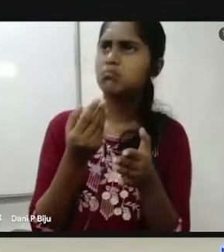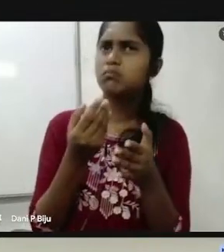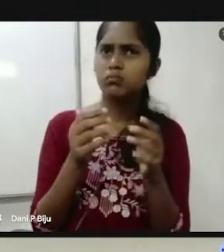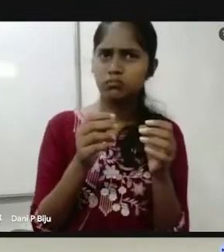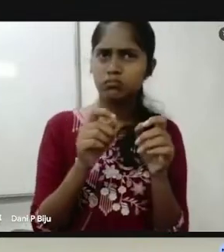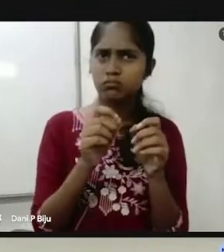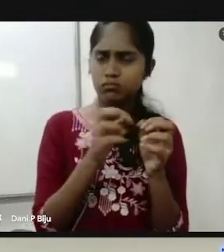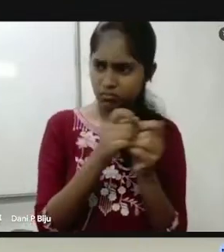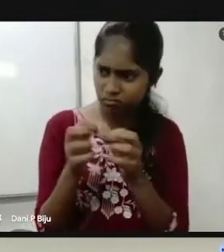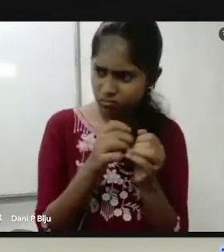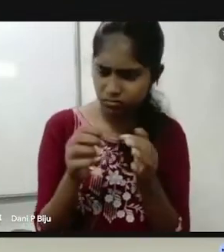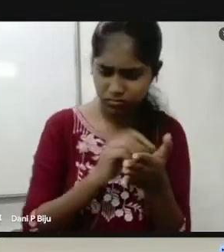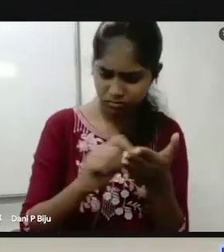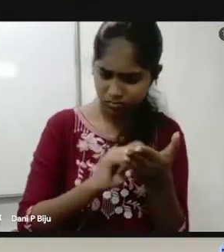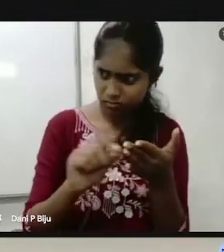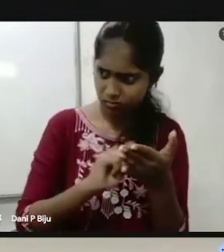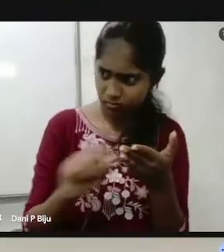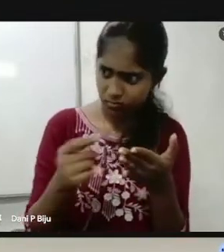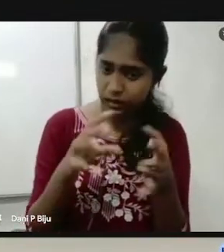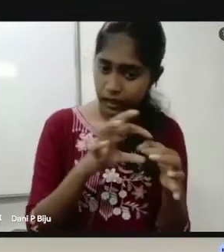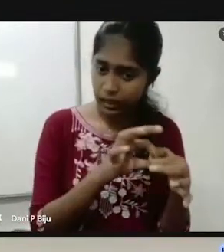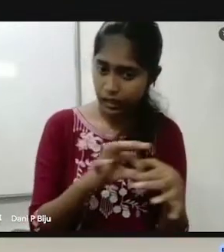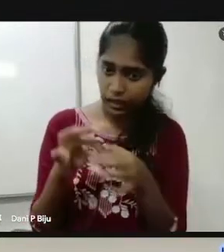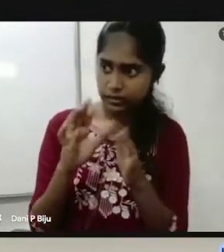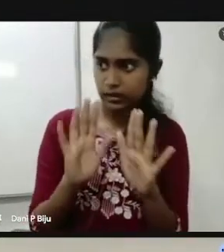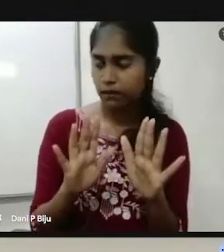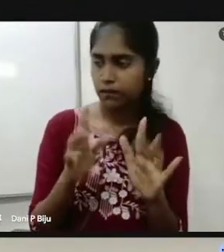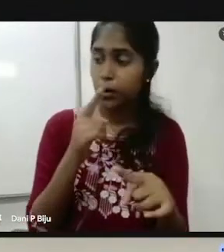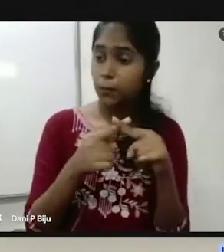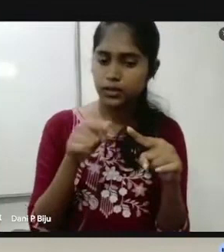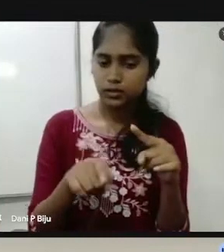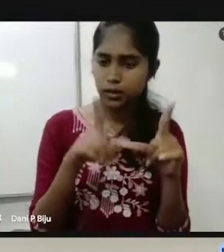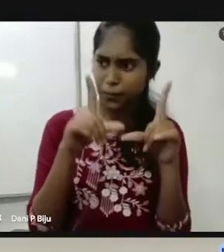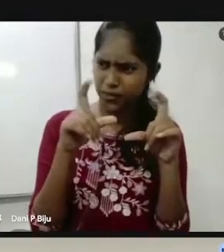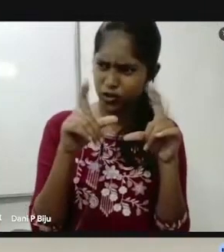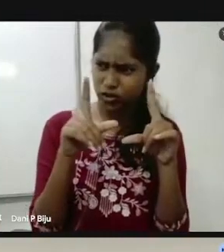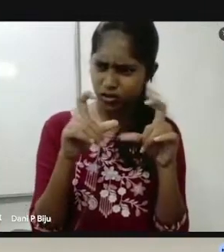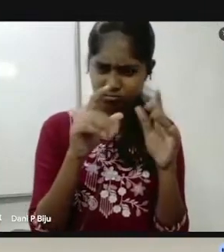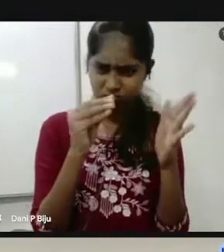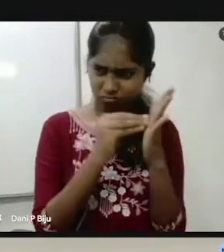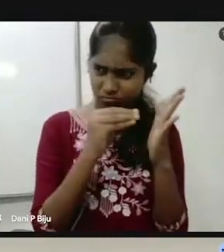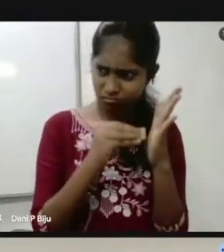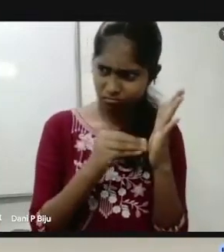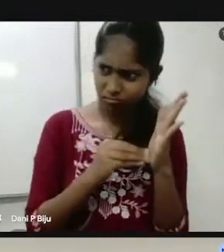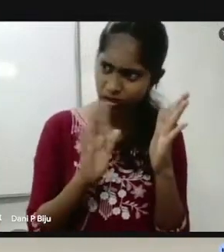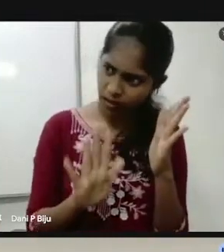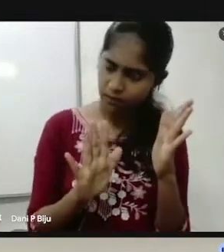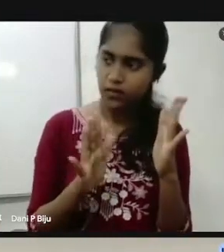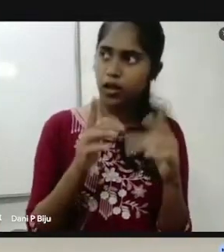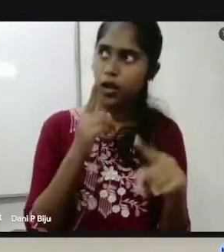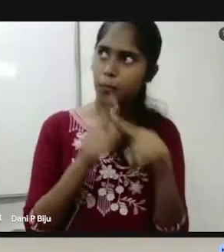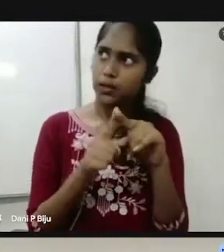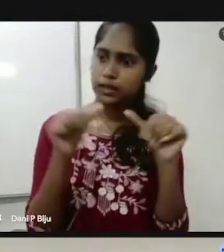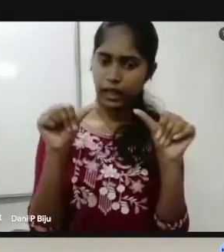എന്ന് പറഞ്ഞിട്ടാണ് ഞാൻ അതിനകത്ത് കാണിച്ചത് ഒരു പാർട്ട്. അത് പിക്ചർ സിമ്പിൾസ് ആണ്. പിക്ചർ സിമ്പിൾസ് അല്ലാതെ തന്നെ നമുക്ക് ആക്ച്വലി ആൽഫബറ്റ് ബേസ്ഡ്